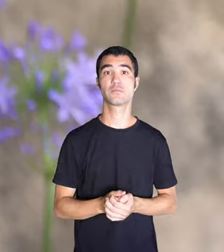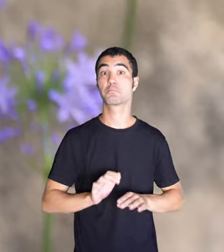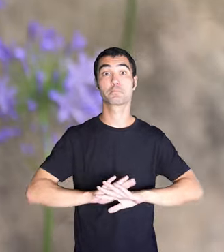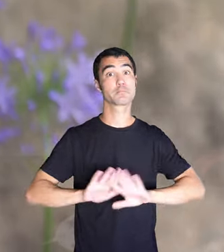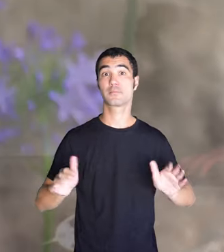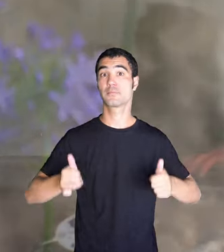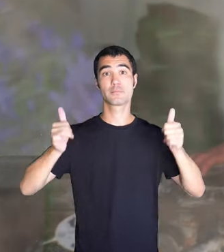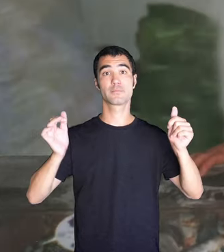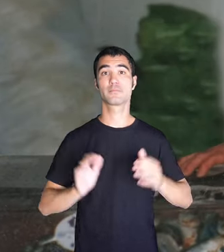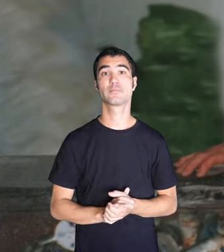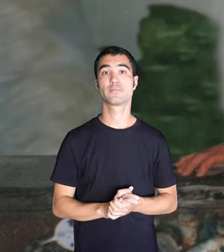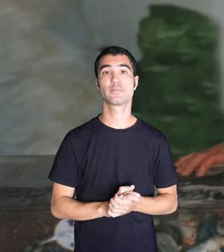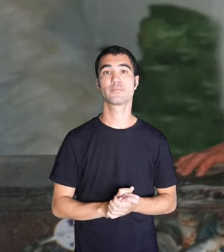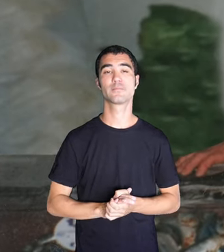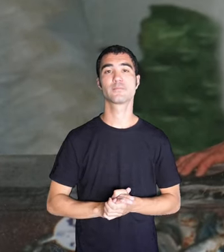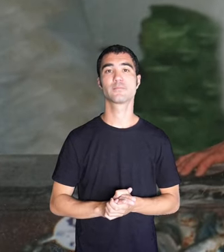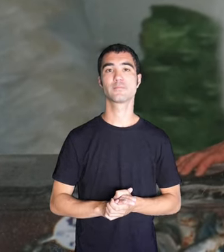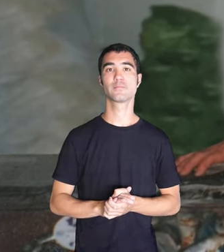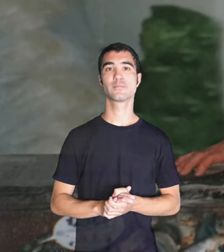n'hi ha més.